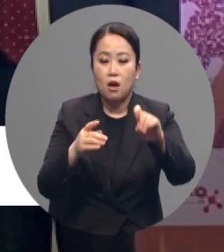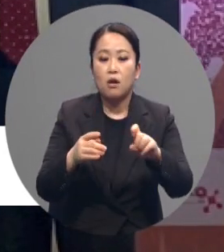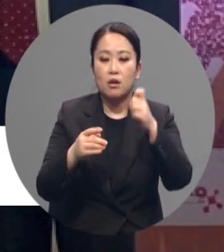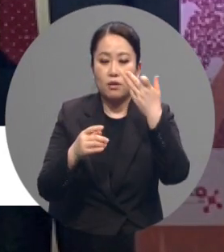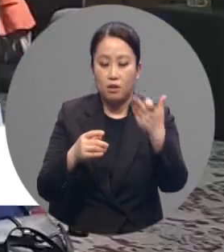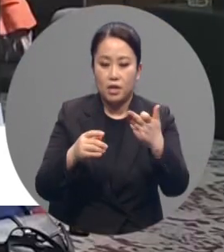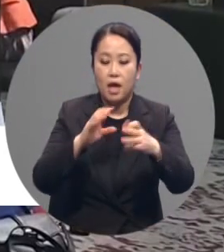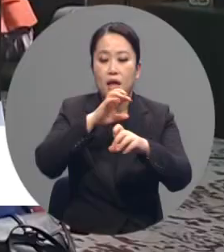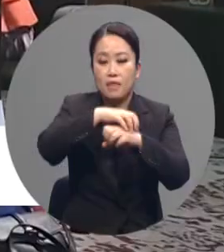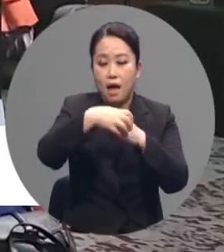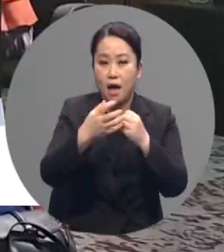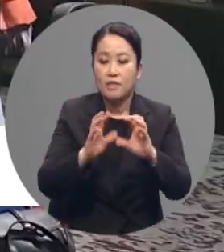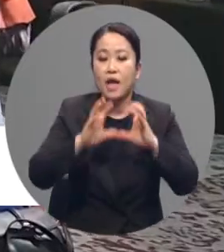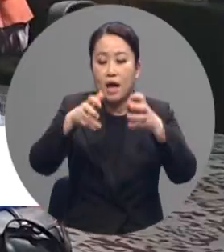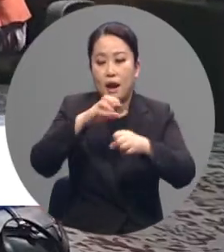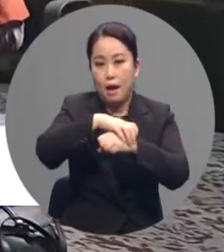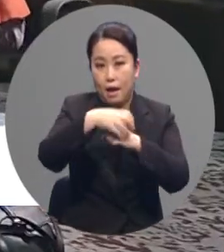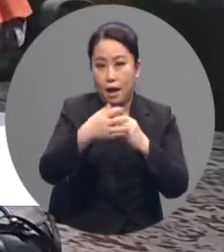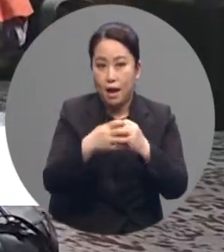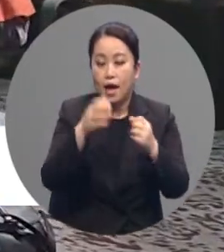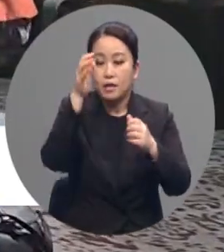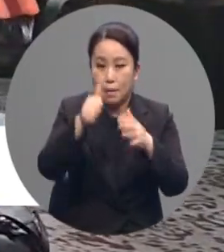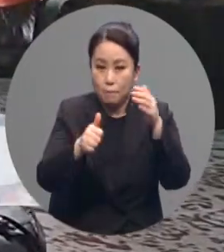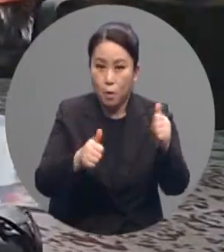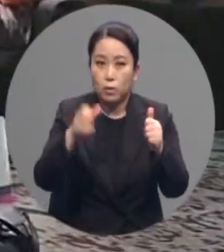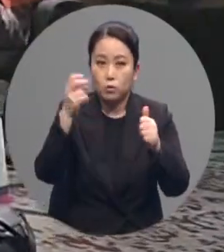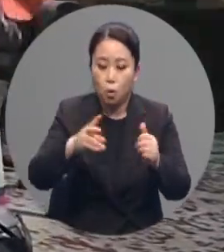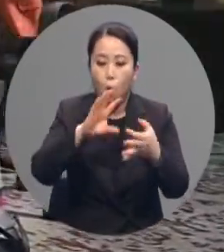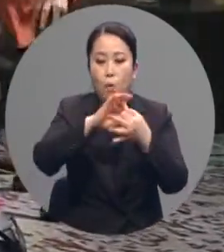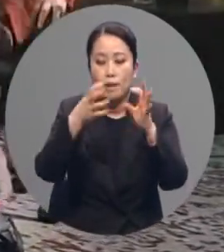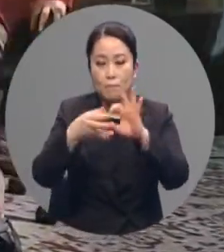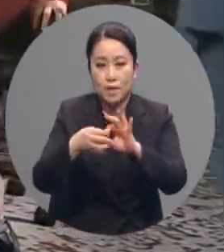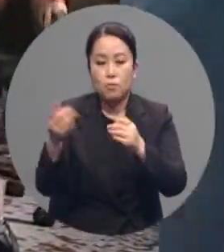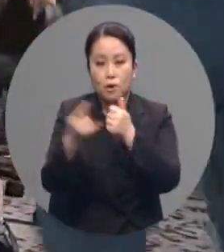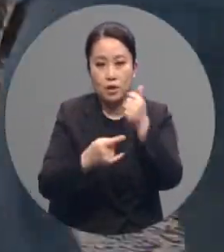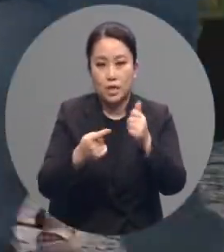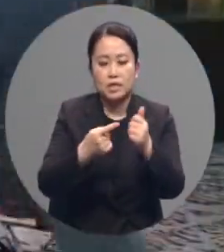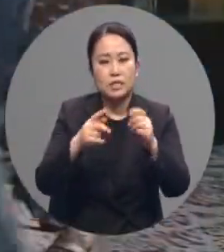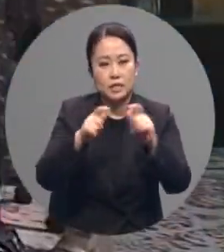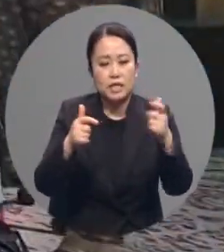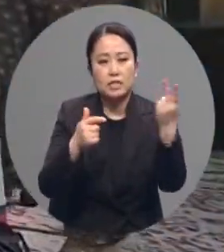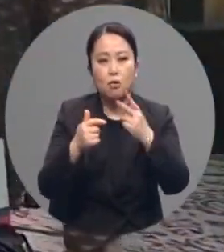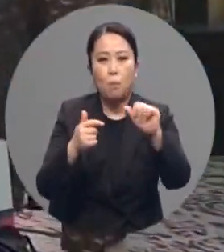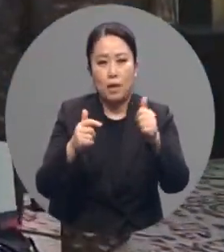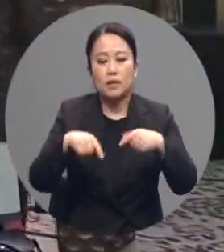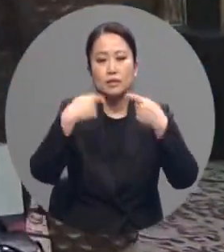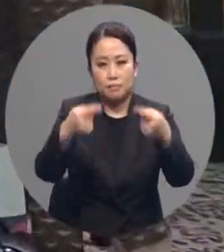정부 대표와 국제올림픽위원회 등 모두 2천여 명이 참석합니다.